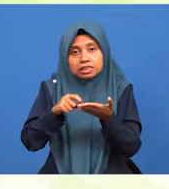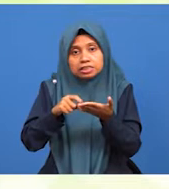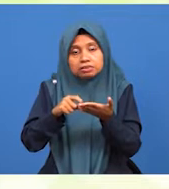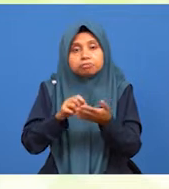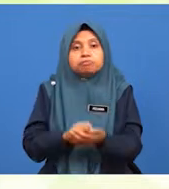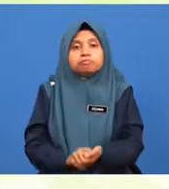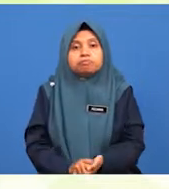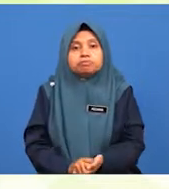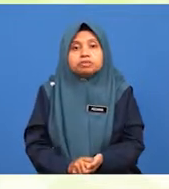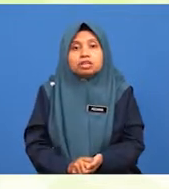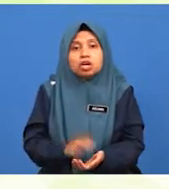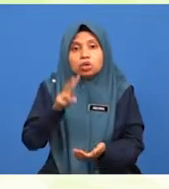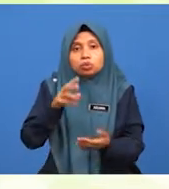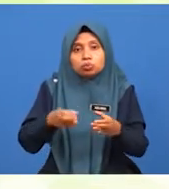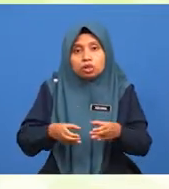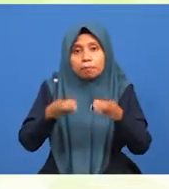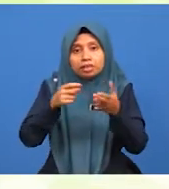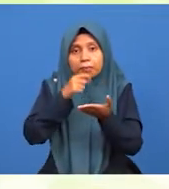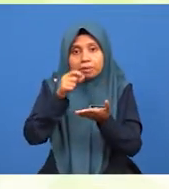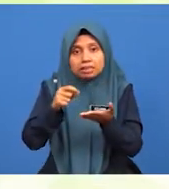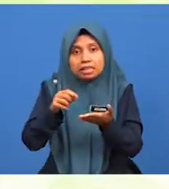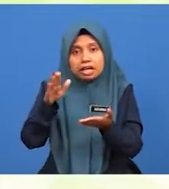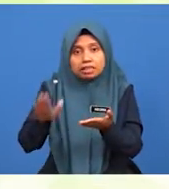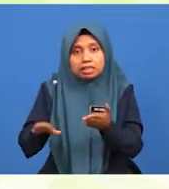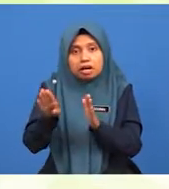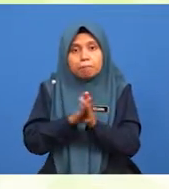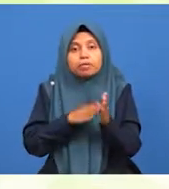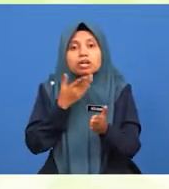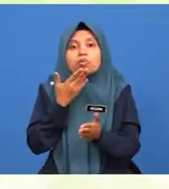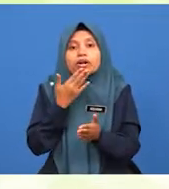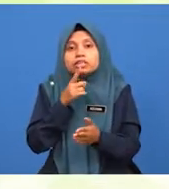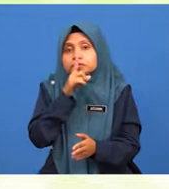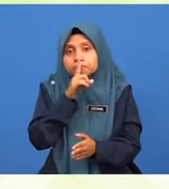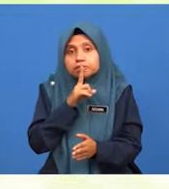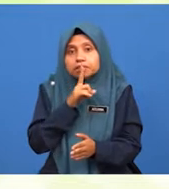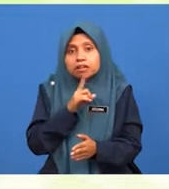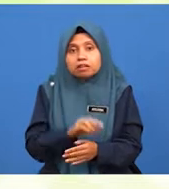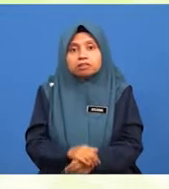Ayat yang kedua, dua batang pensel adik berwarna merah.